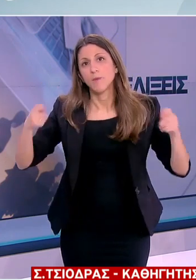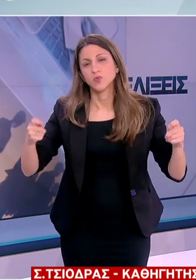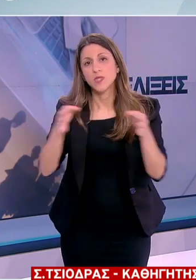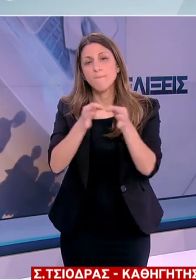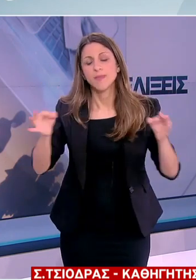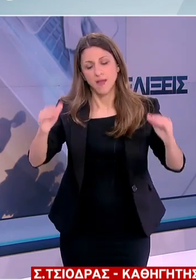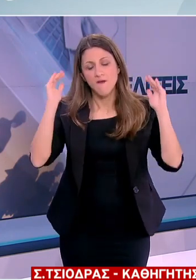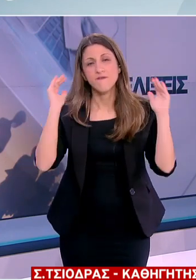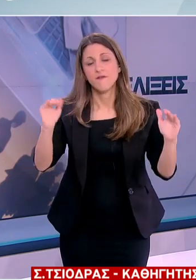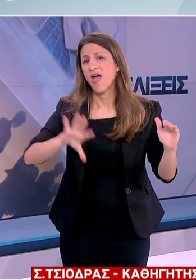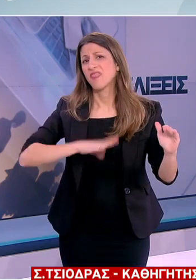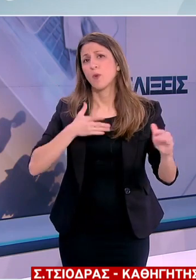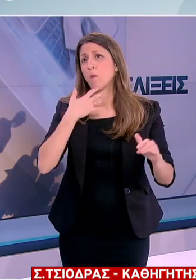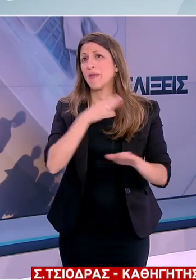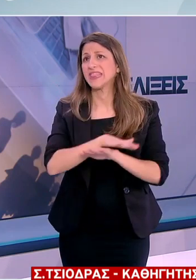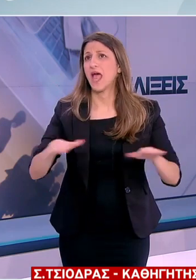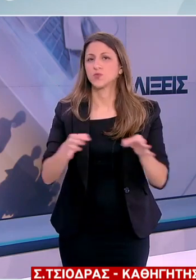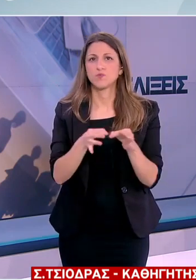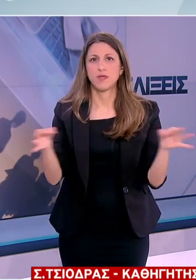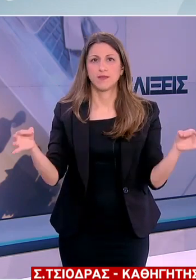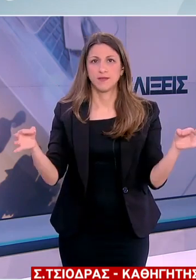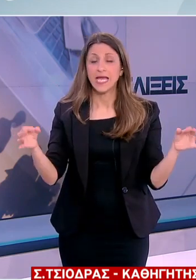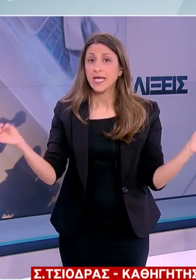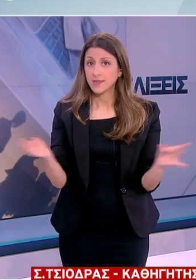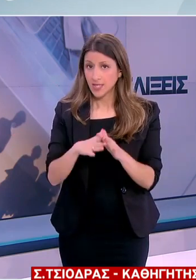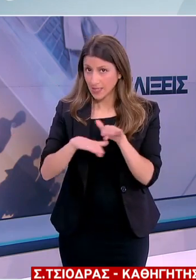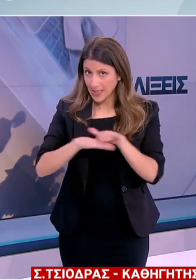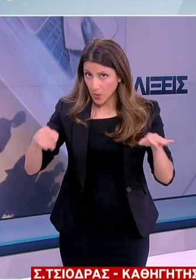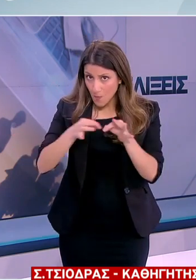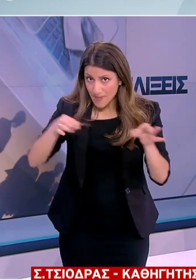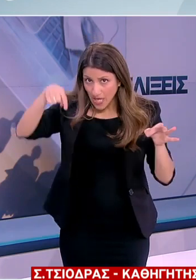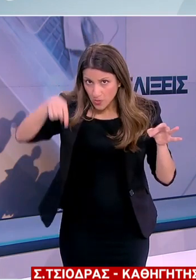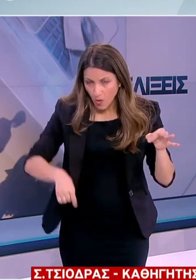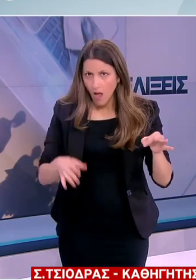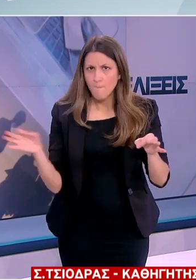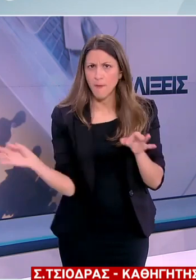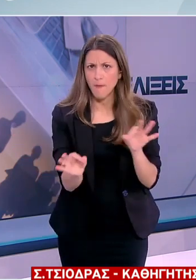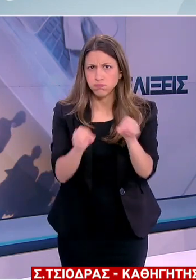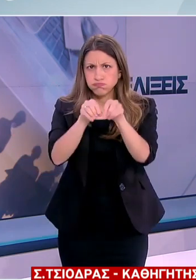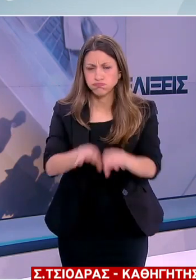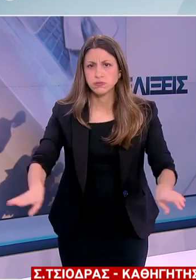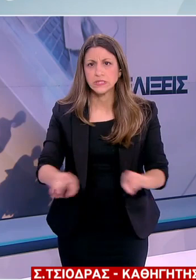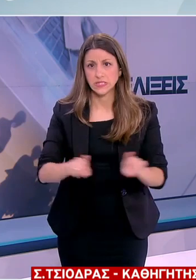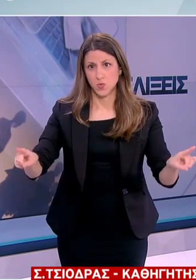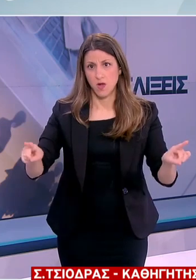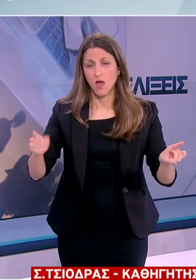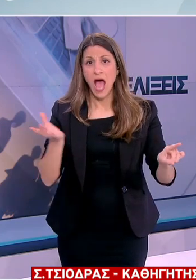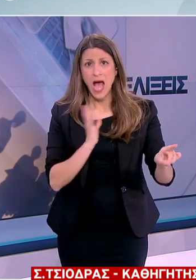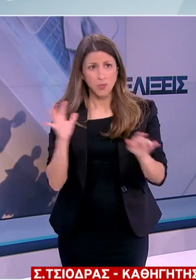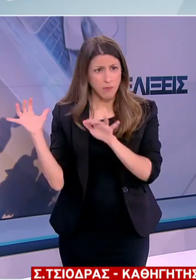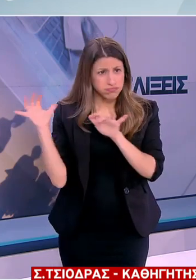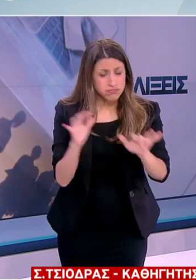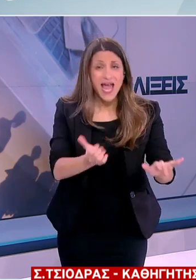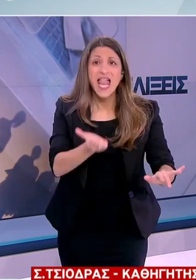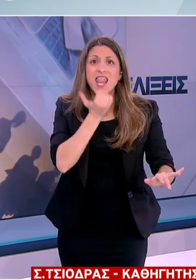μέτρα. Πιστέψτε με, θα οδηγούσε σε μια διασπορά και ιδιαίτερα αν είχαμε επιτρέπαμε μαζικές συγκεντρώσεις σε αυτή την περίοδο.